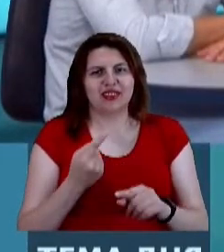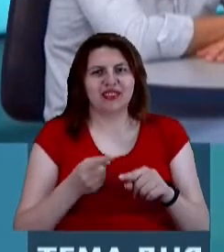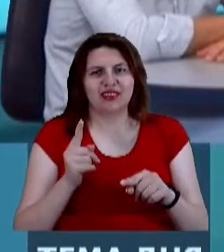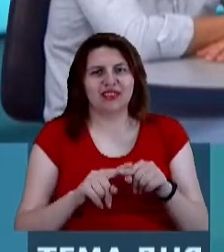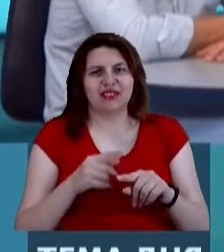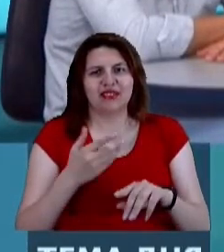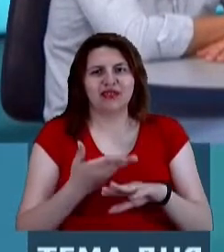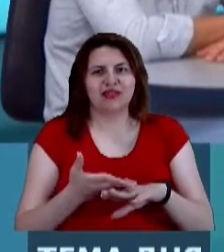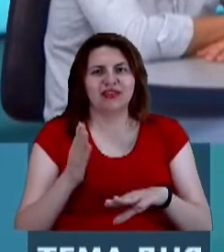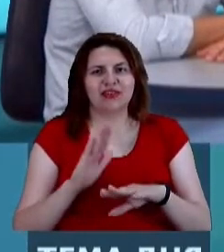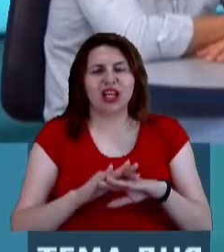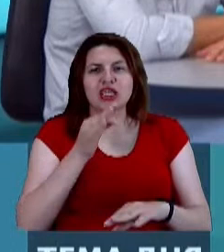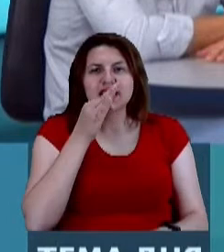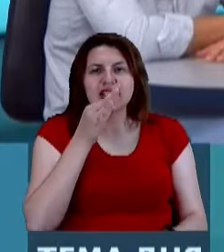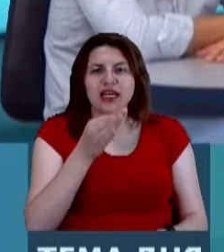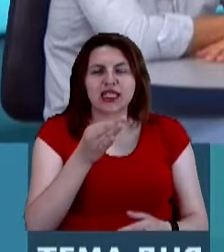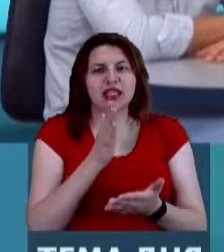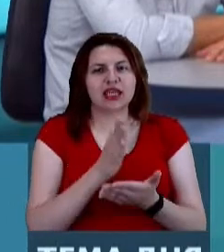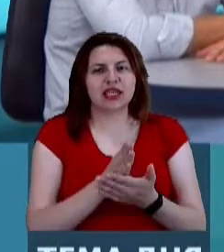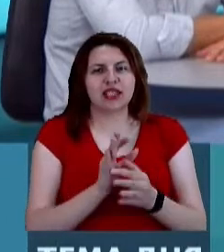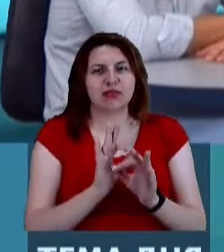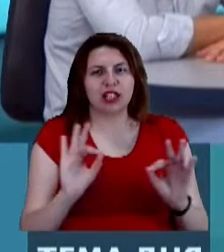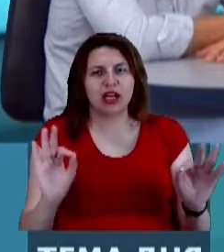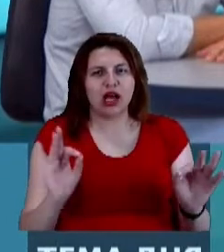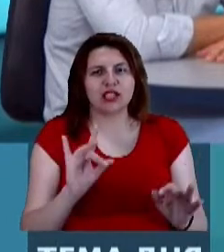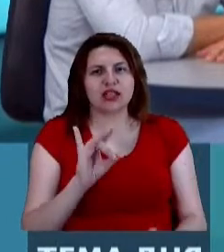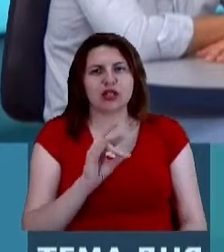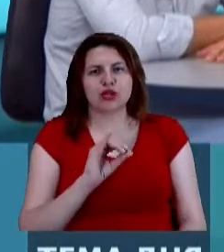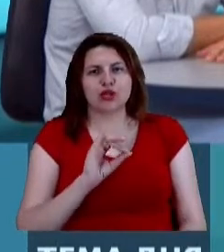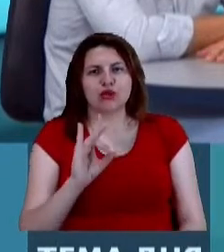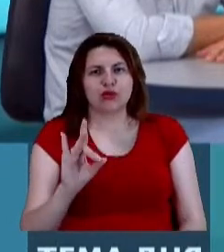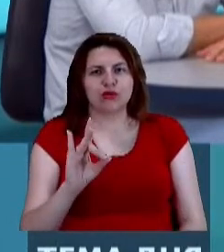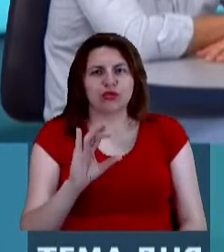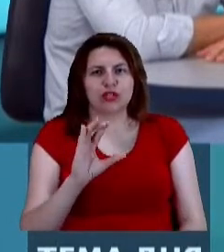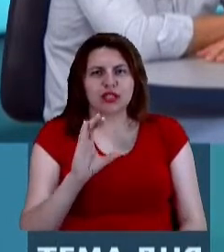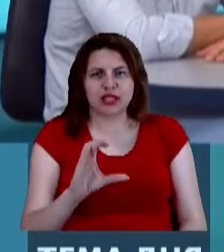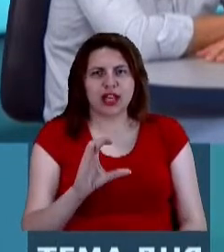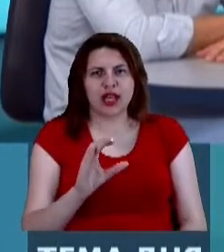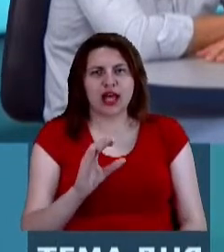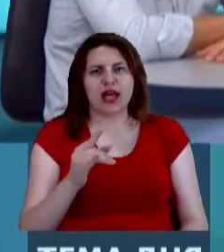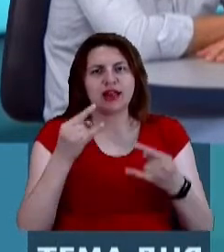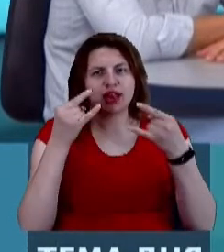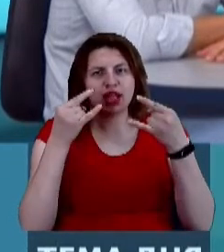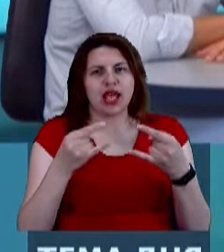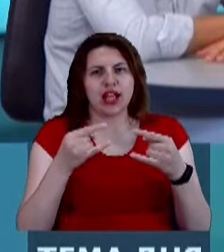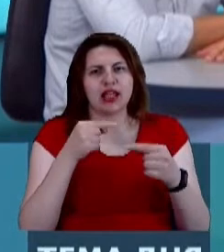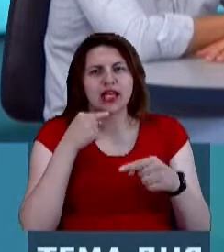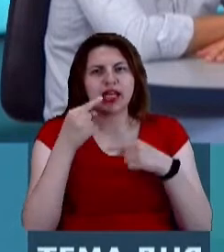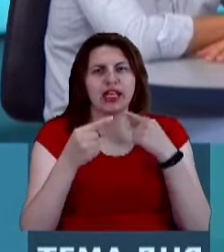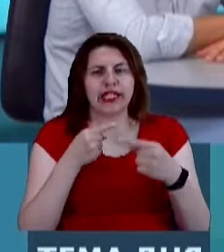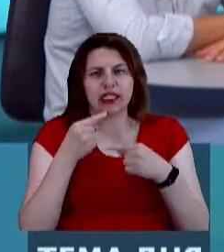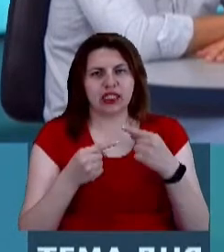важко сказати, є прекрасний ресурс «Телекритика», сайт, який регулярно